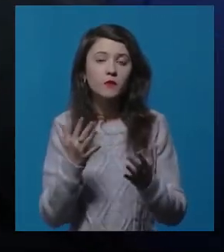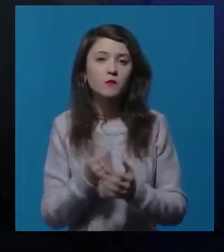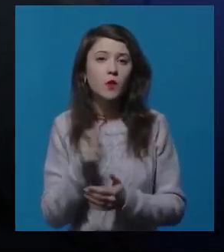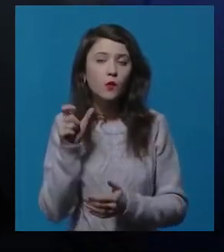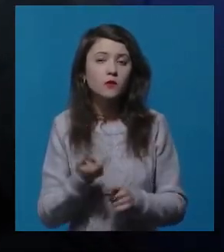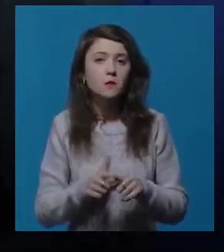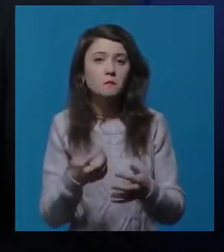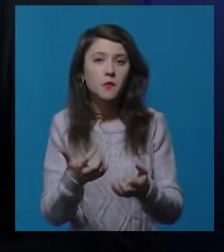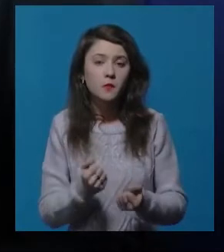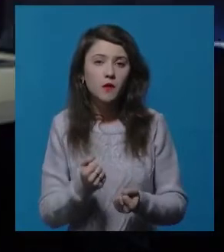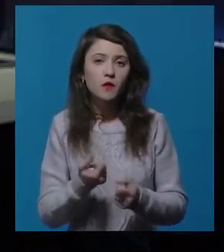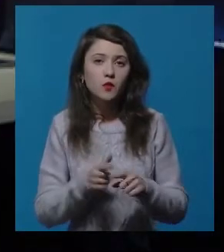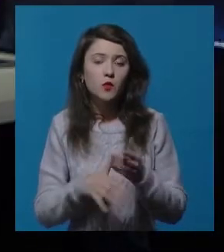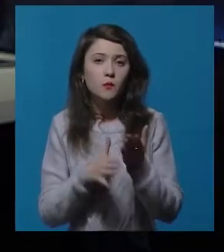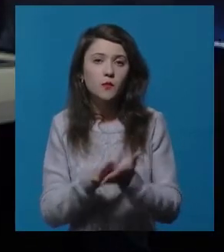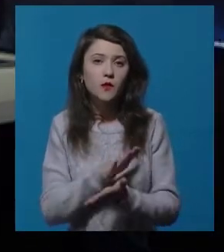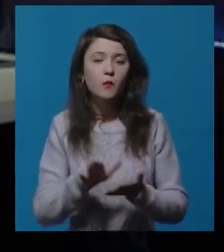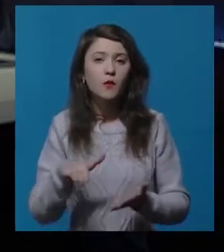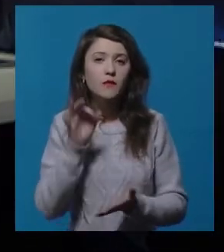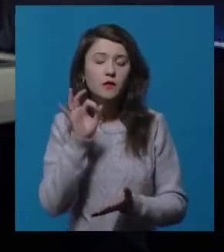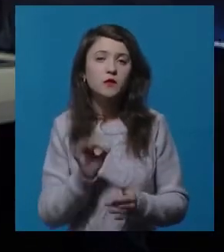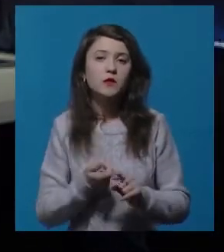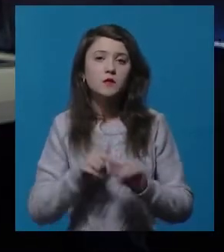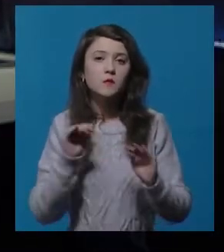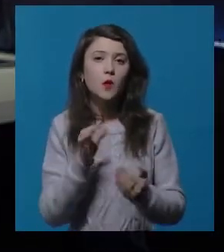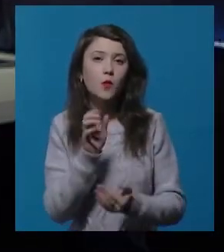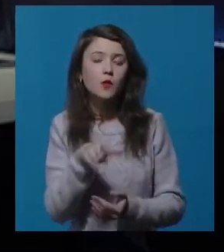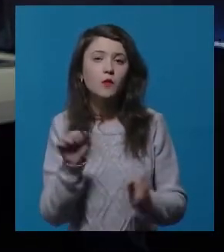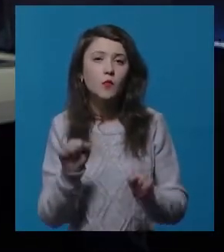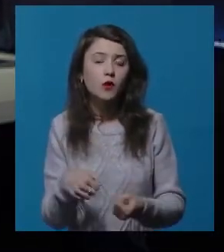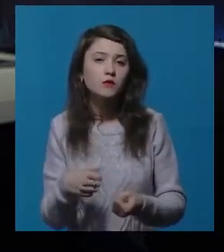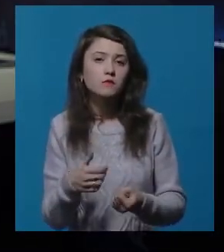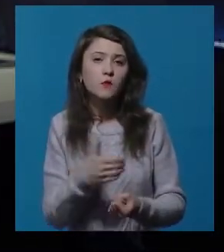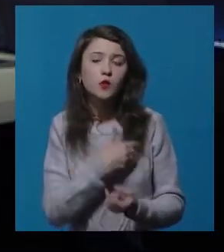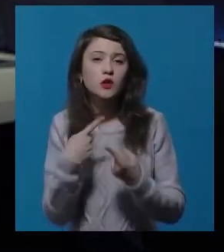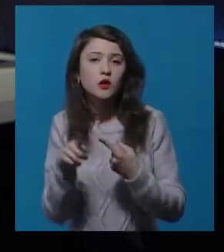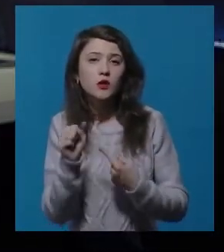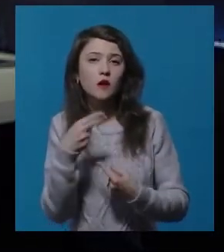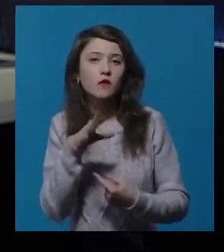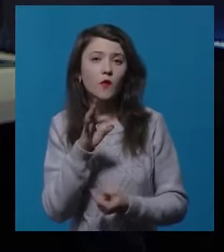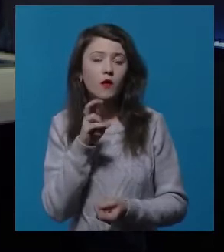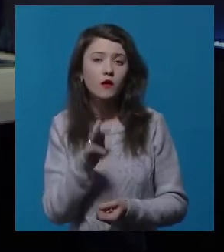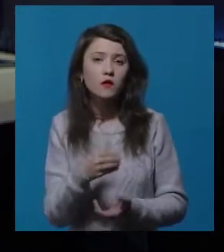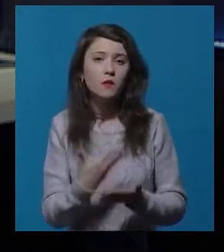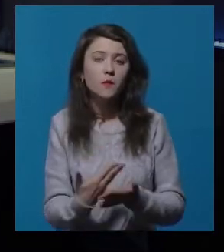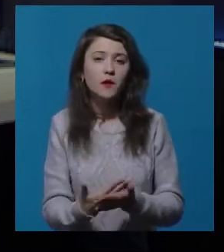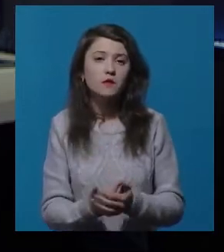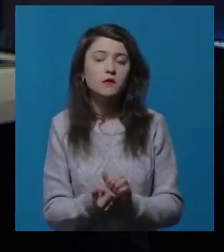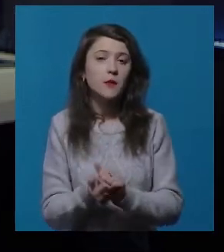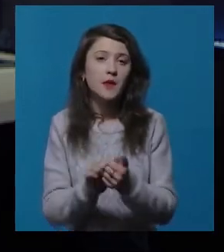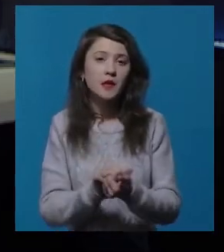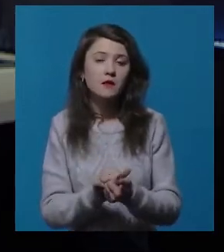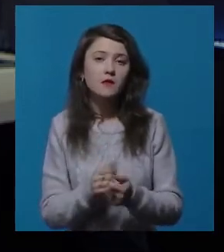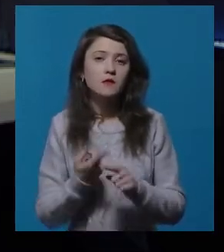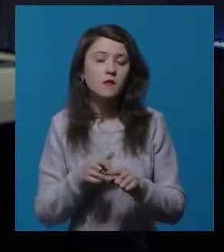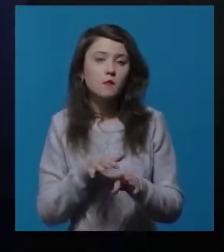допомогу безкоштовно. Звичайно, потім відсоток цей зменшується, бо людина може наняти іншого адвоката і, наприклад, замінити його. Це повне